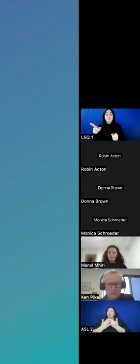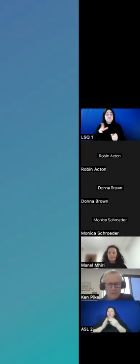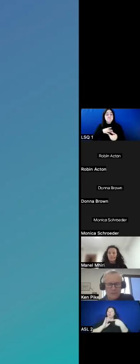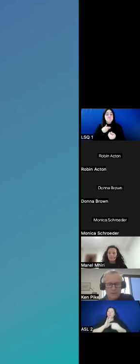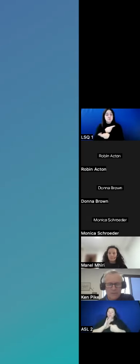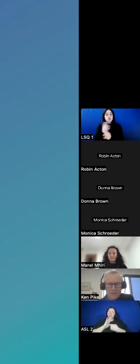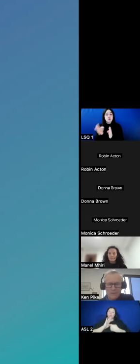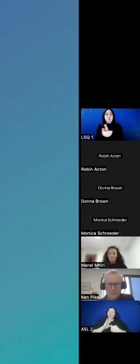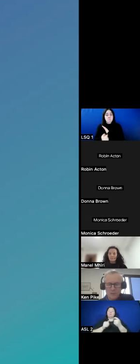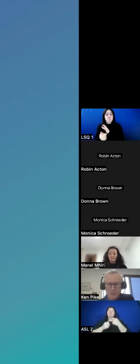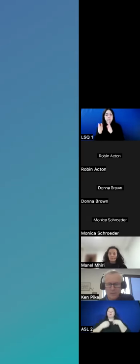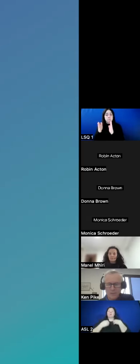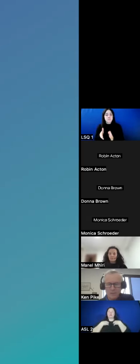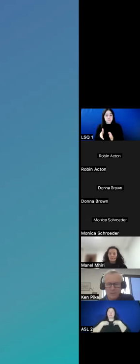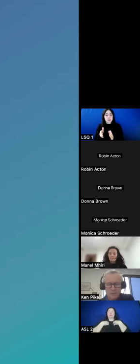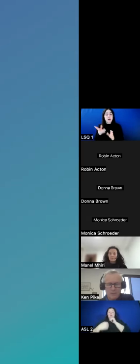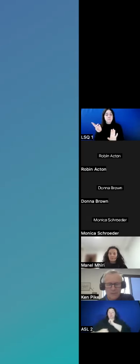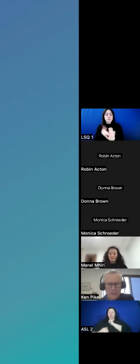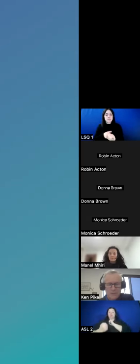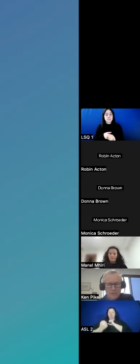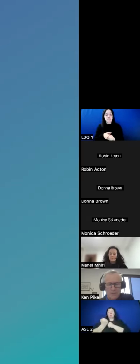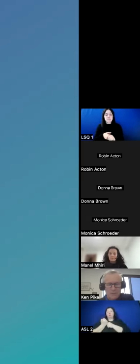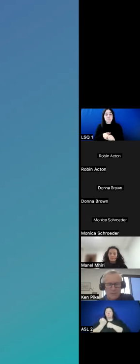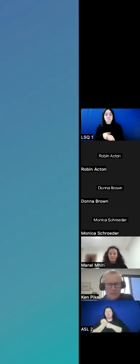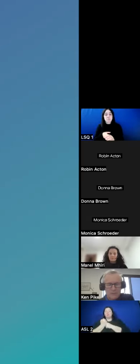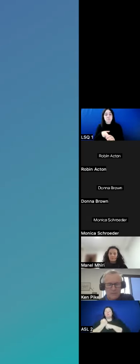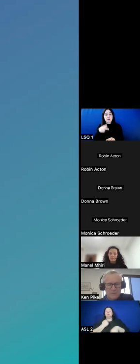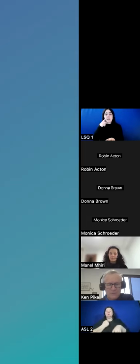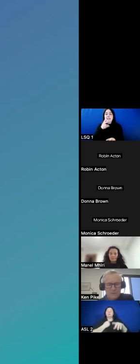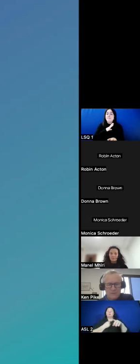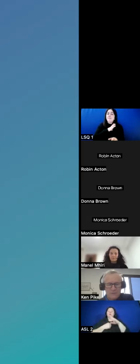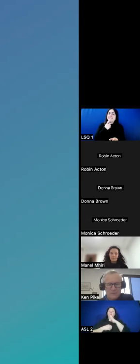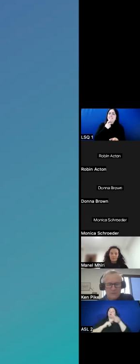On avait une bonne représentation des défenseurs de l'autonomie